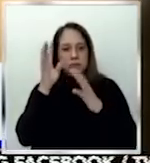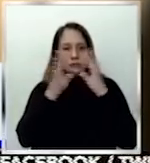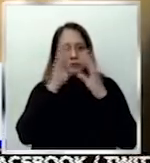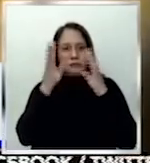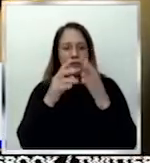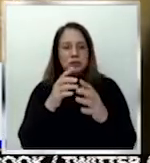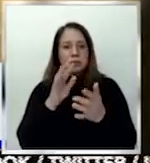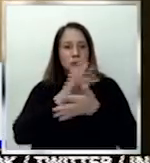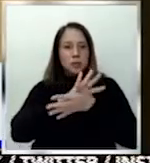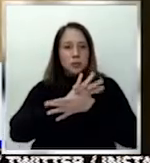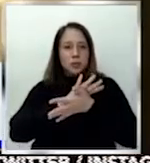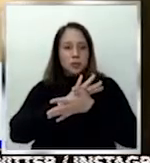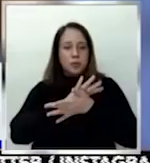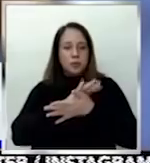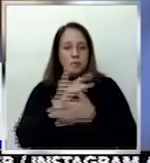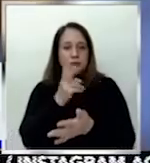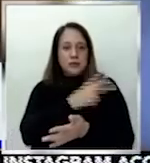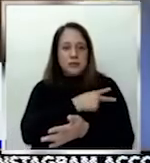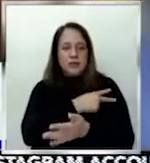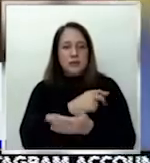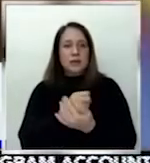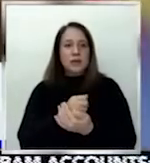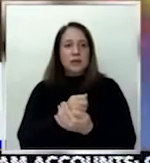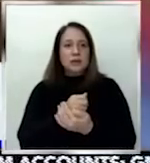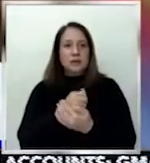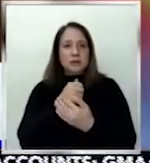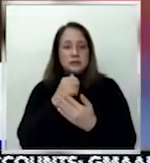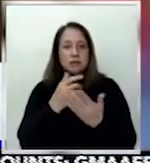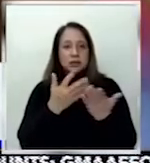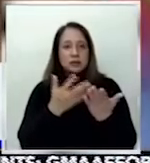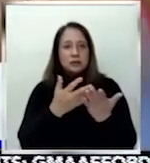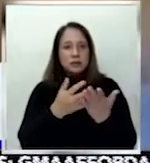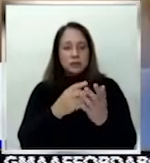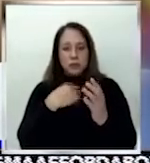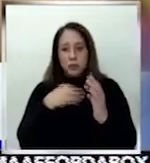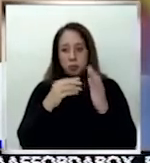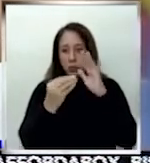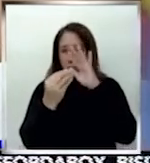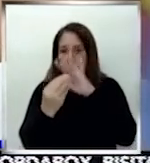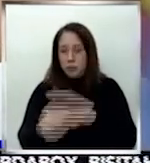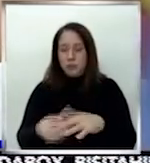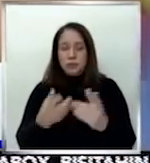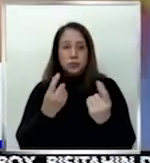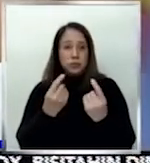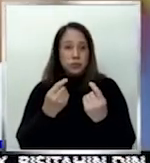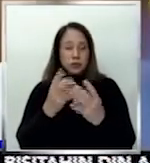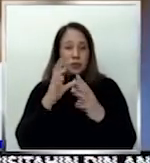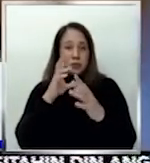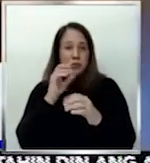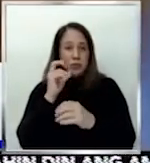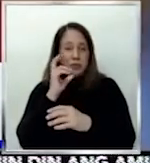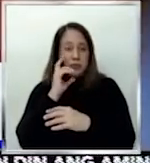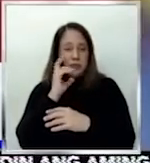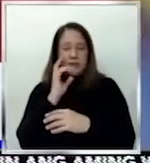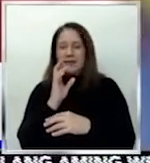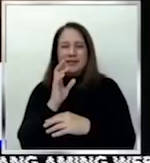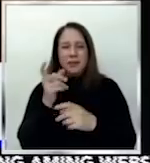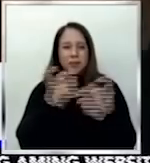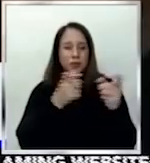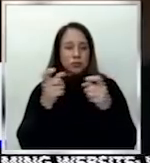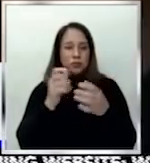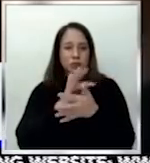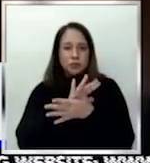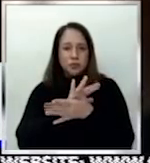vaccine. At hindi raw naayos ang petisyon na maliitin ang ginagawa ng Duterte Administration para makontrol ang epekto ng COVID